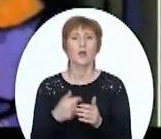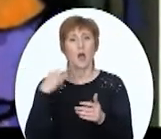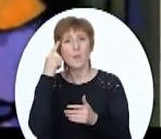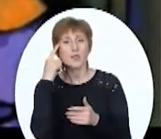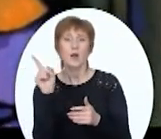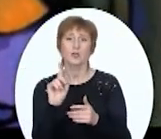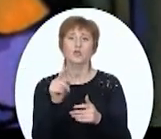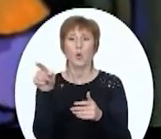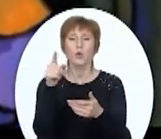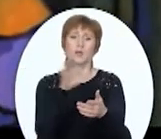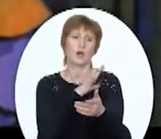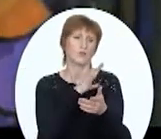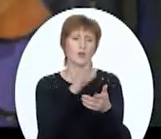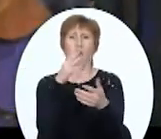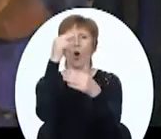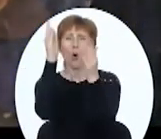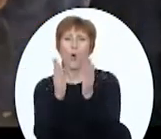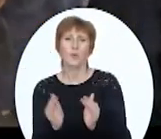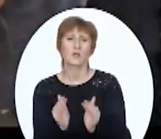Я понимаю, что это навязанный образ.